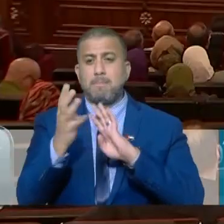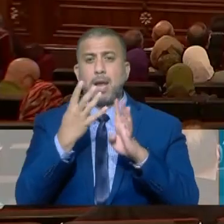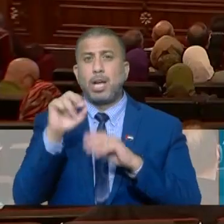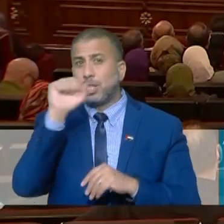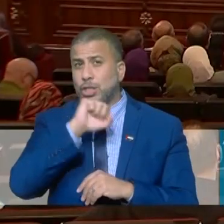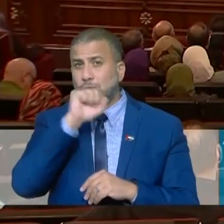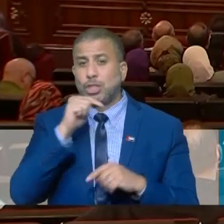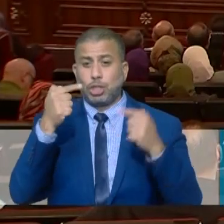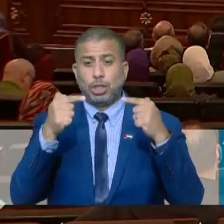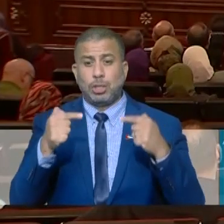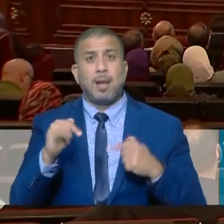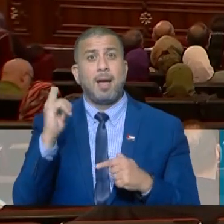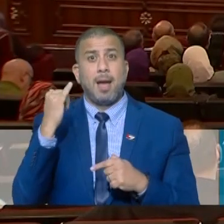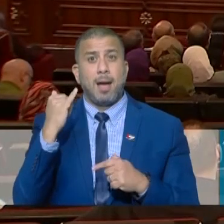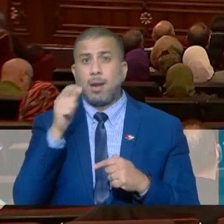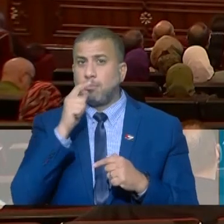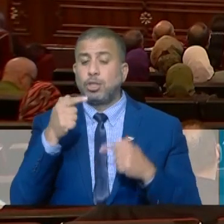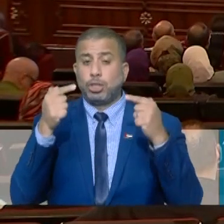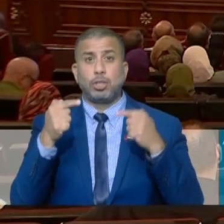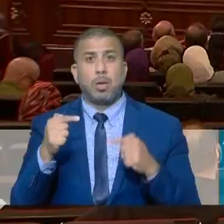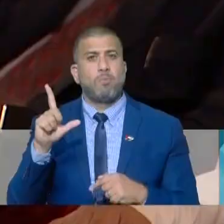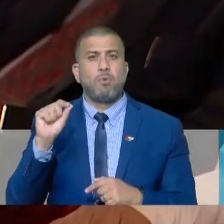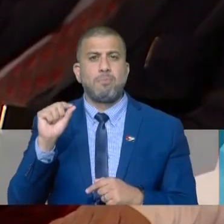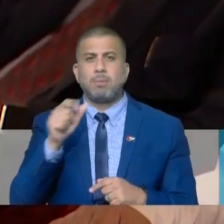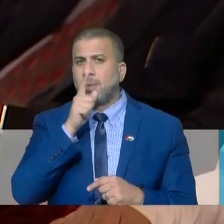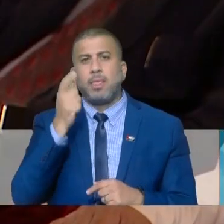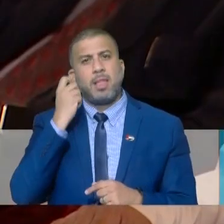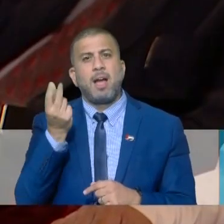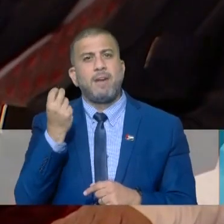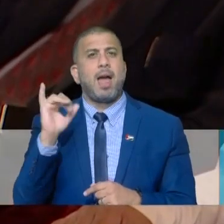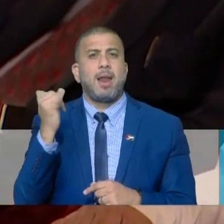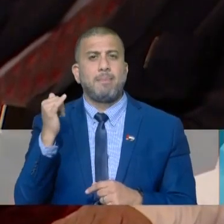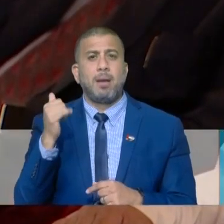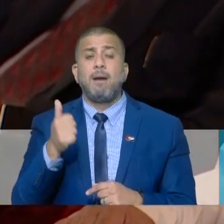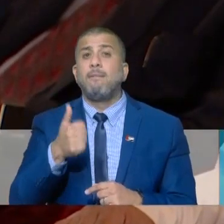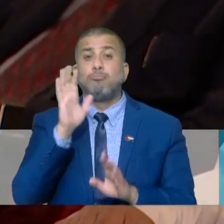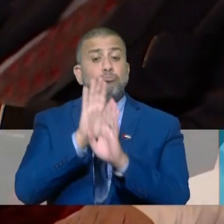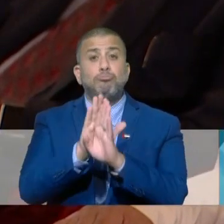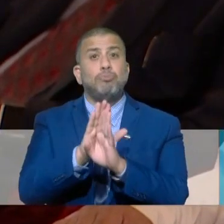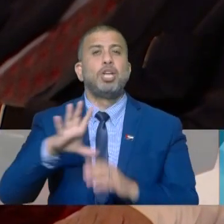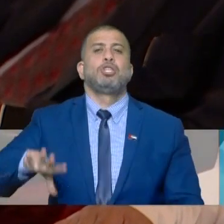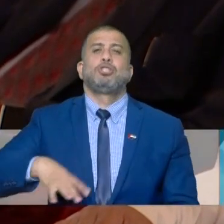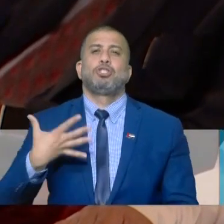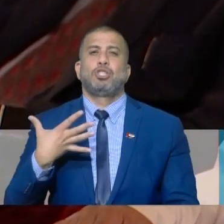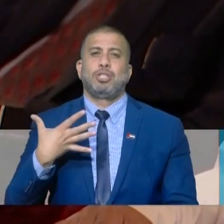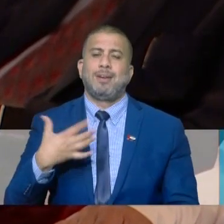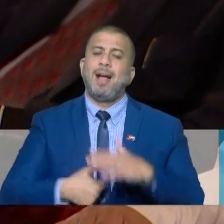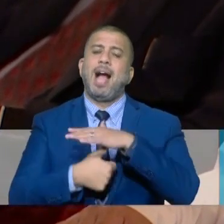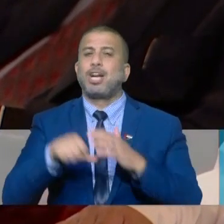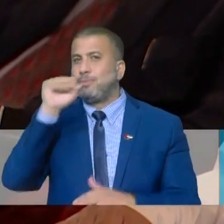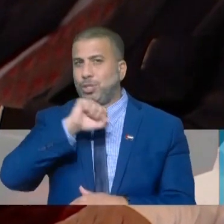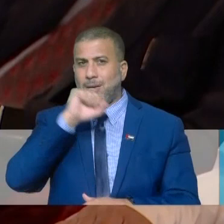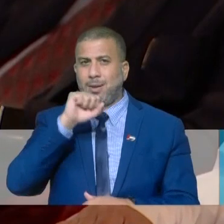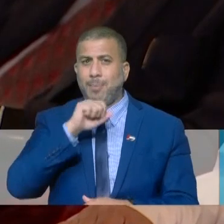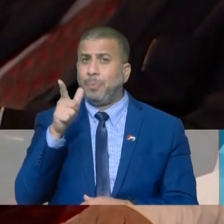للشعر العربي يشكل منصه شعريه مميزه في الساحه الثقافيه العربيه بفضل رعايه صاحب السمو حاكم